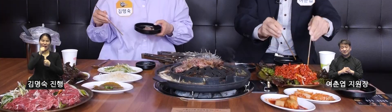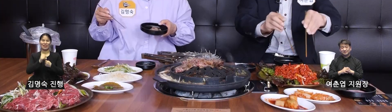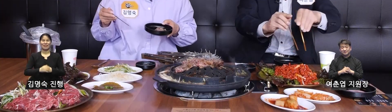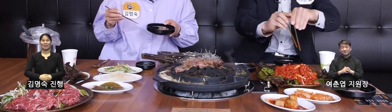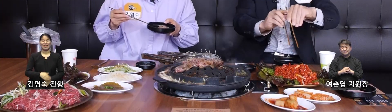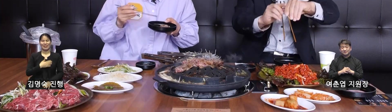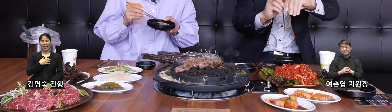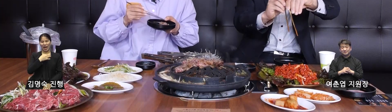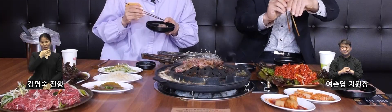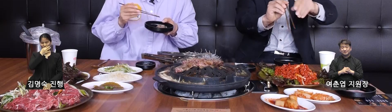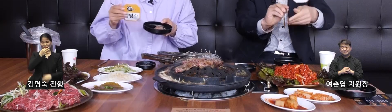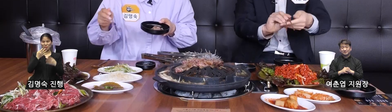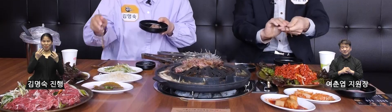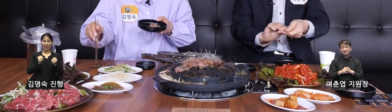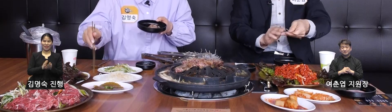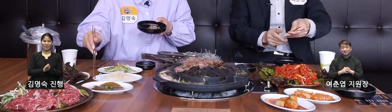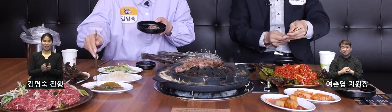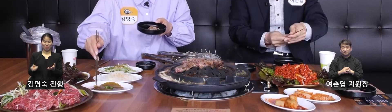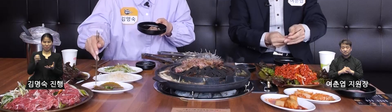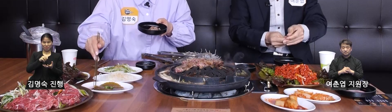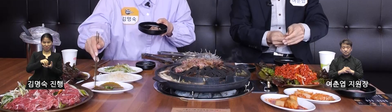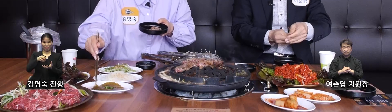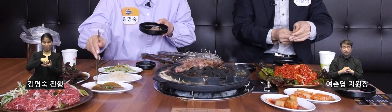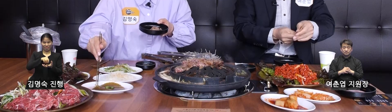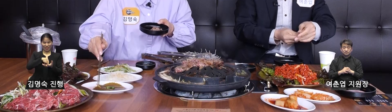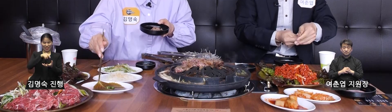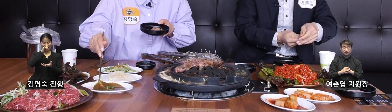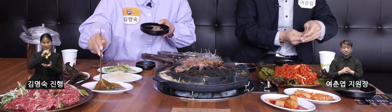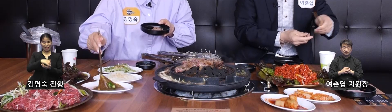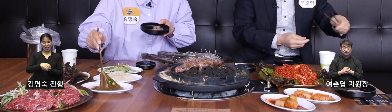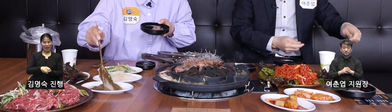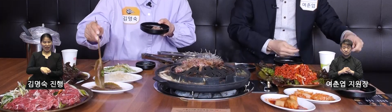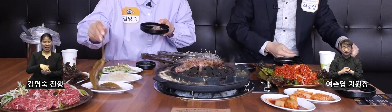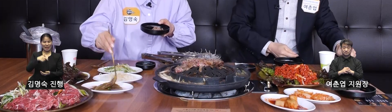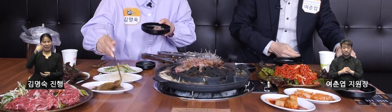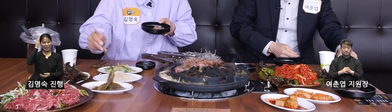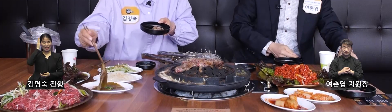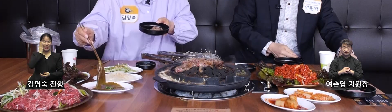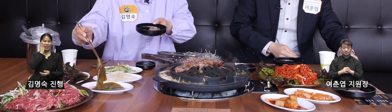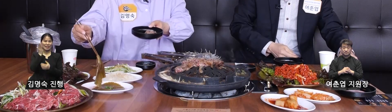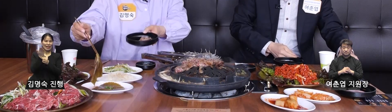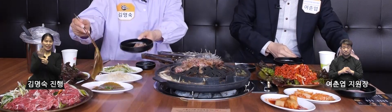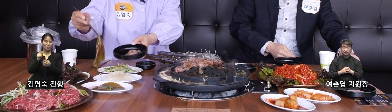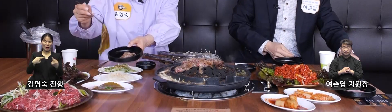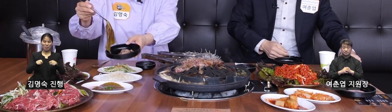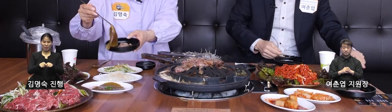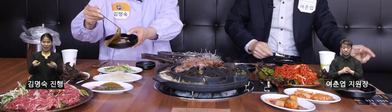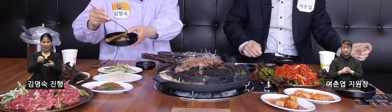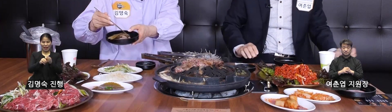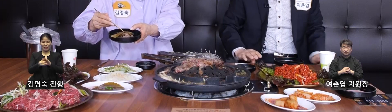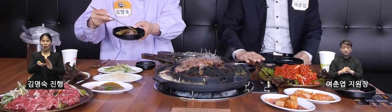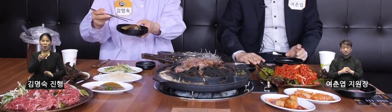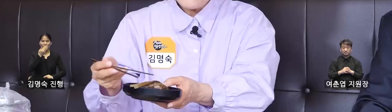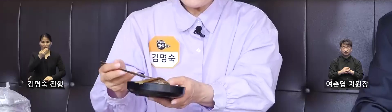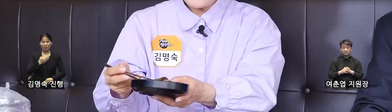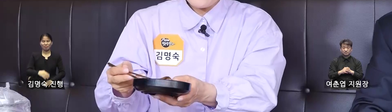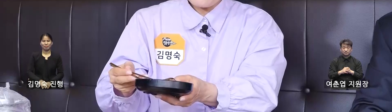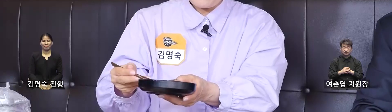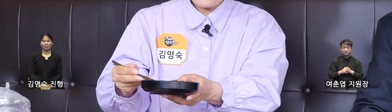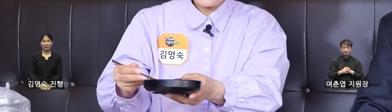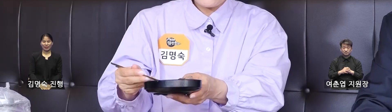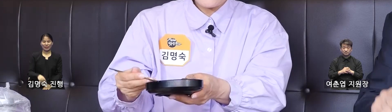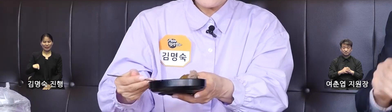제가 욕심쟁이라서 아까 갖다 놓은 게 여기 있네요. 이 깻잎과 함께 싸서 그걸 먹고